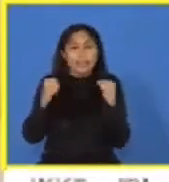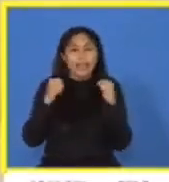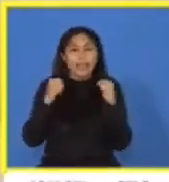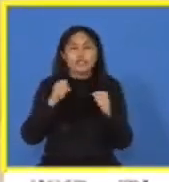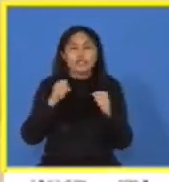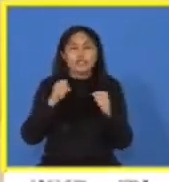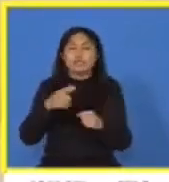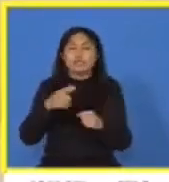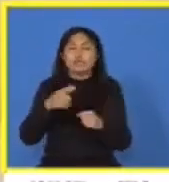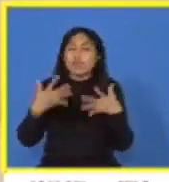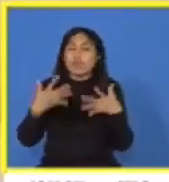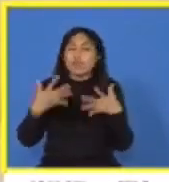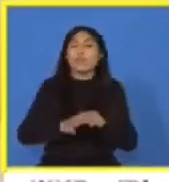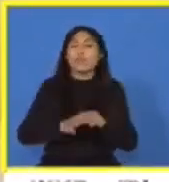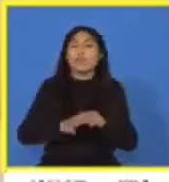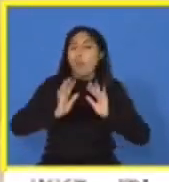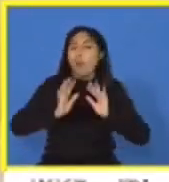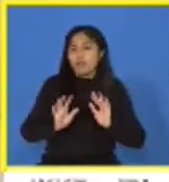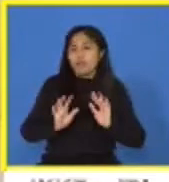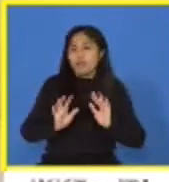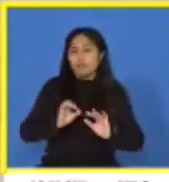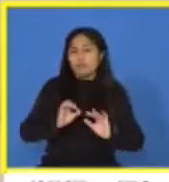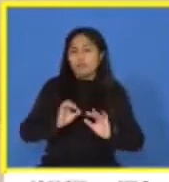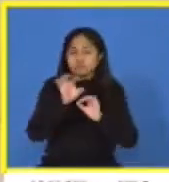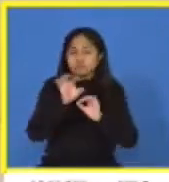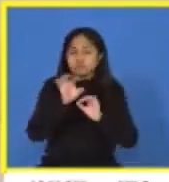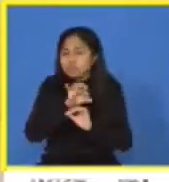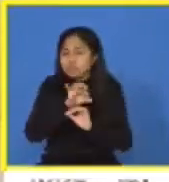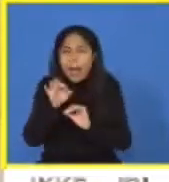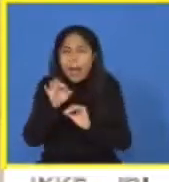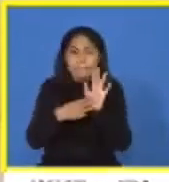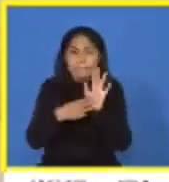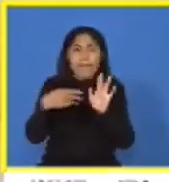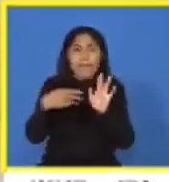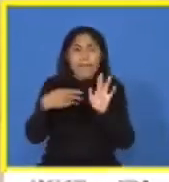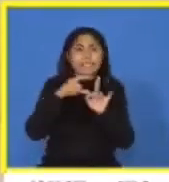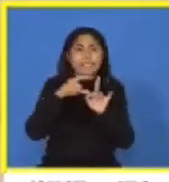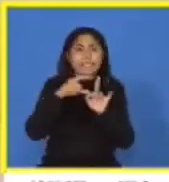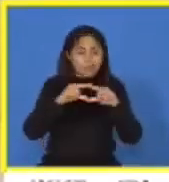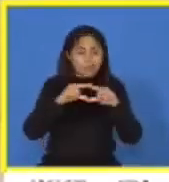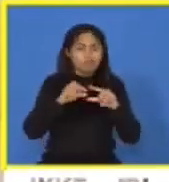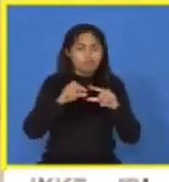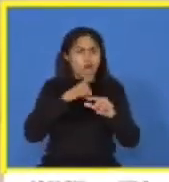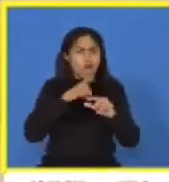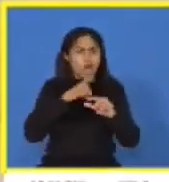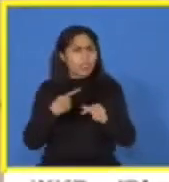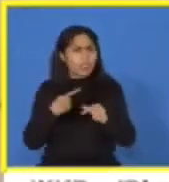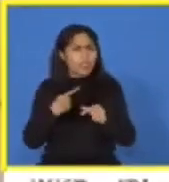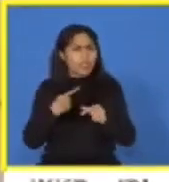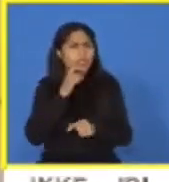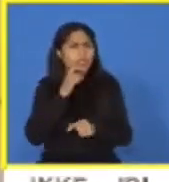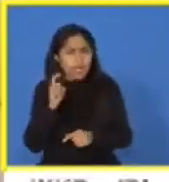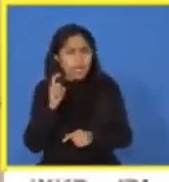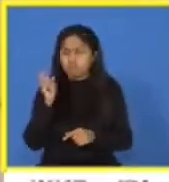lewat berbagai media. Ya. Tapi kalau ditanya, efektif tidak, Pak?